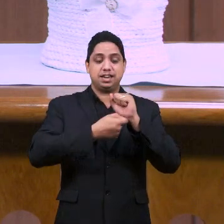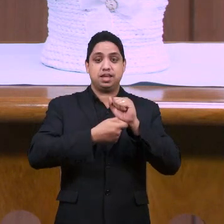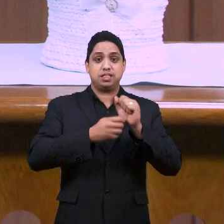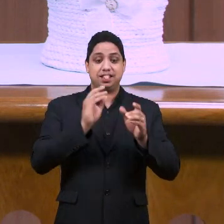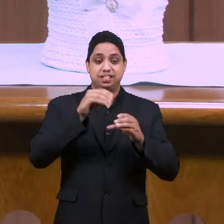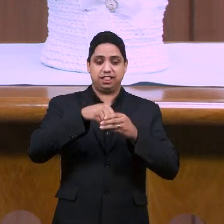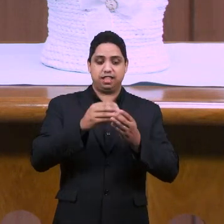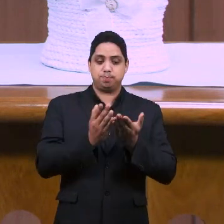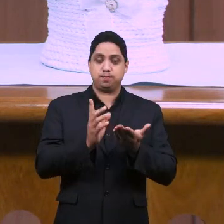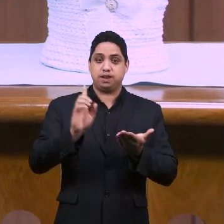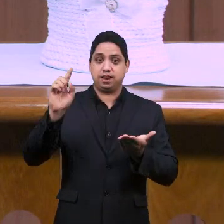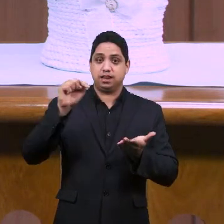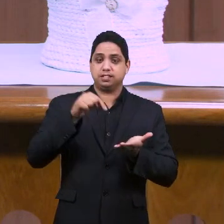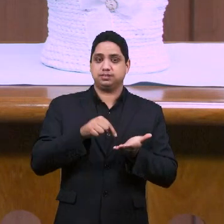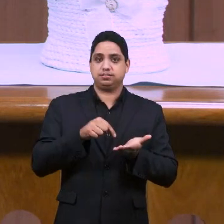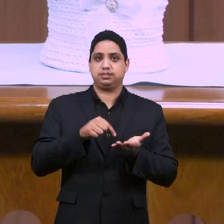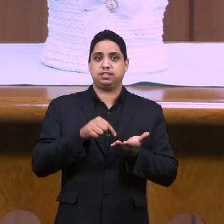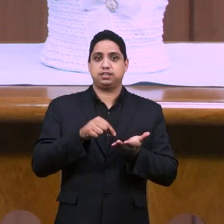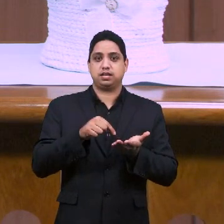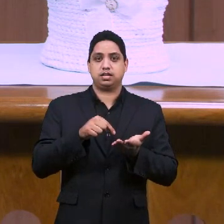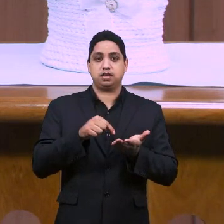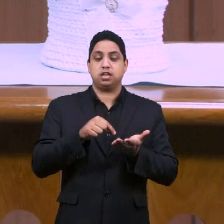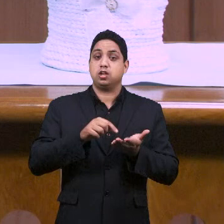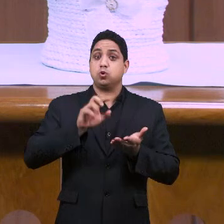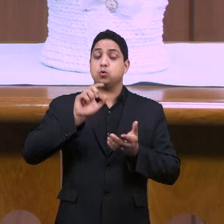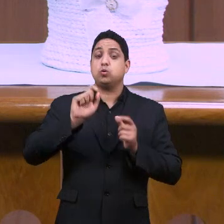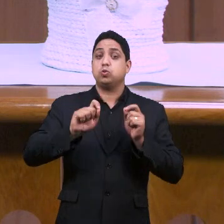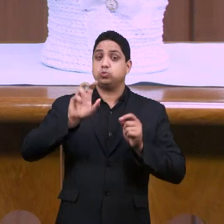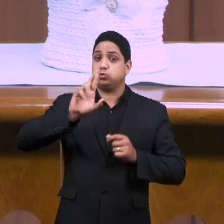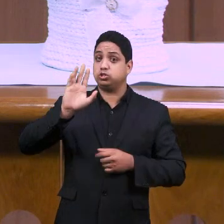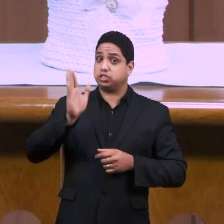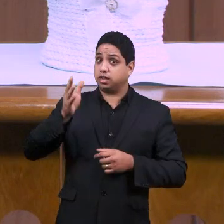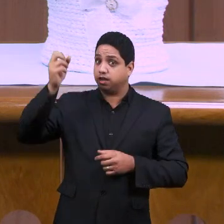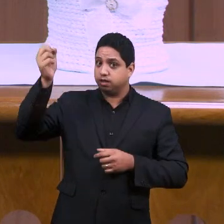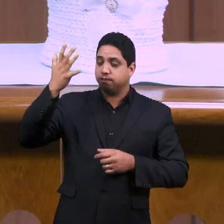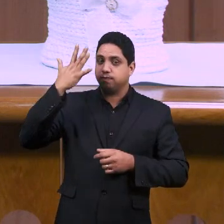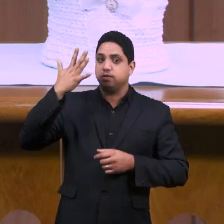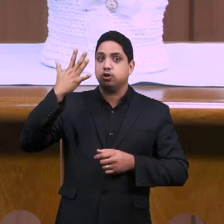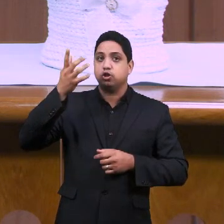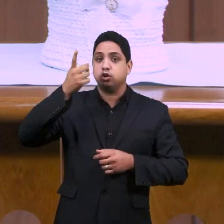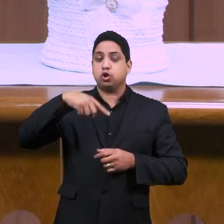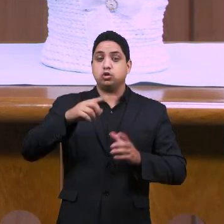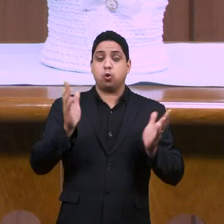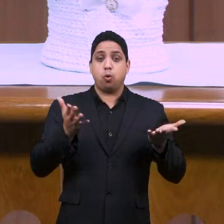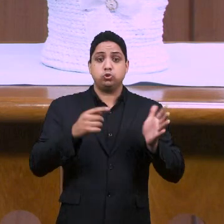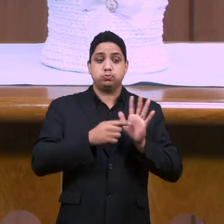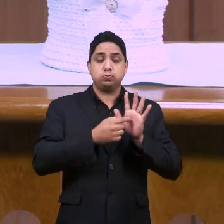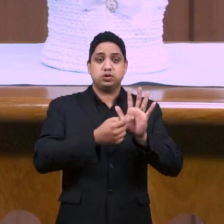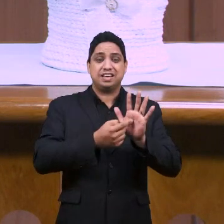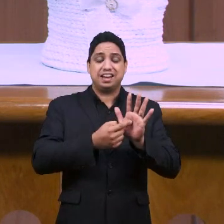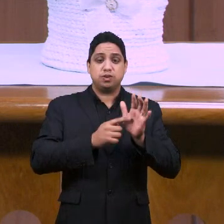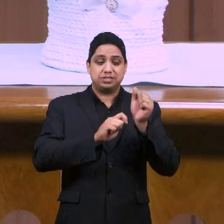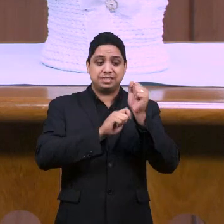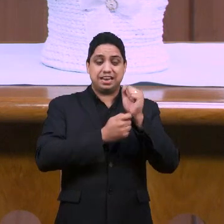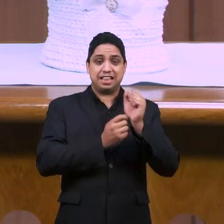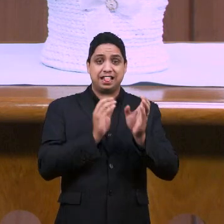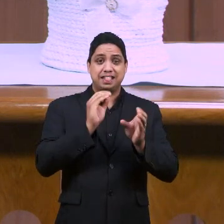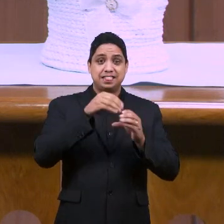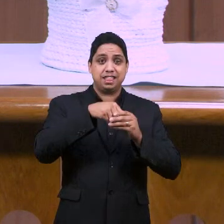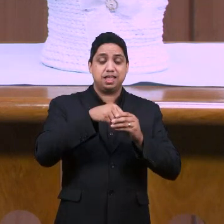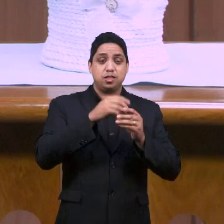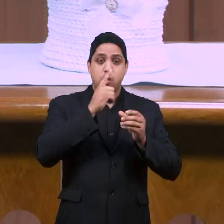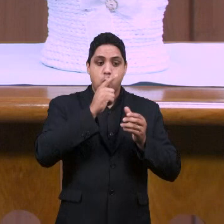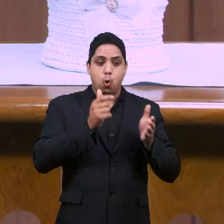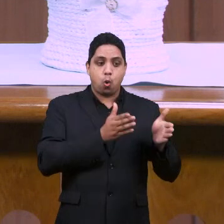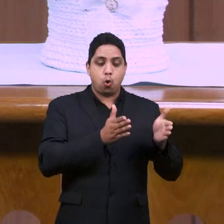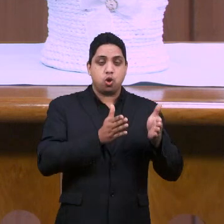au mystère de la parole de Dieu. Et selon l'orientation du Seigneur, nous abordons les mystères du Jourdain,